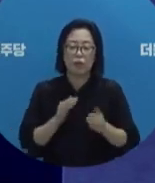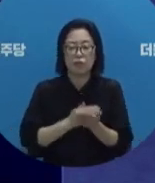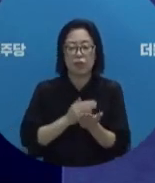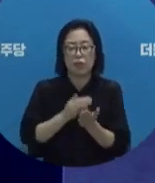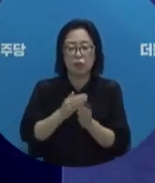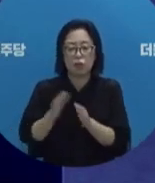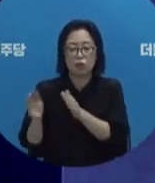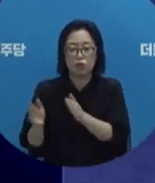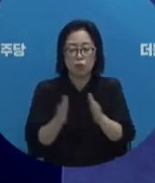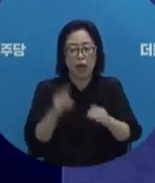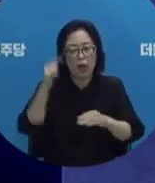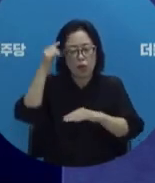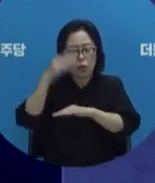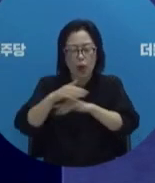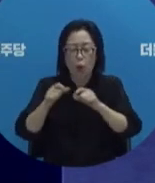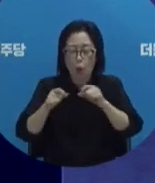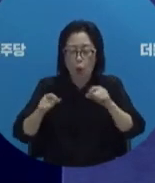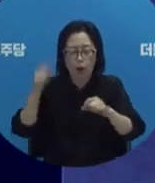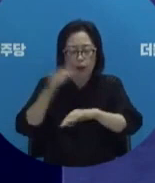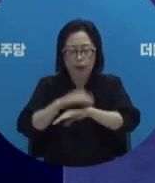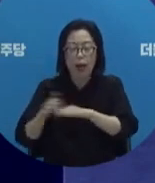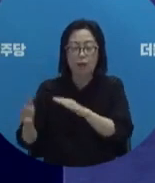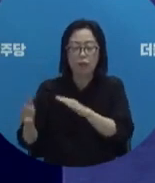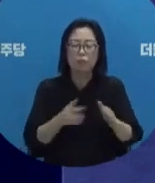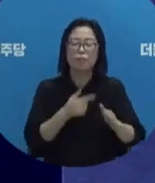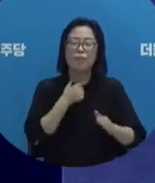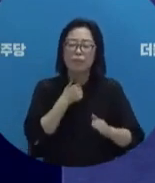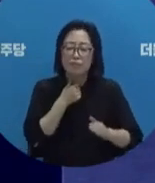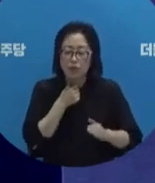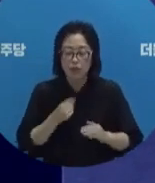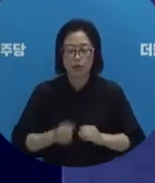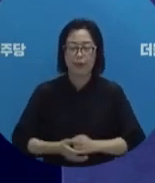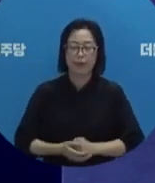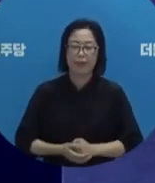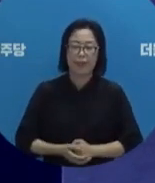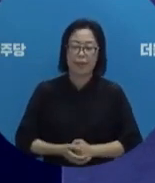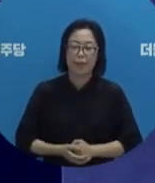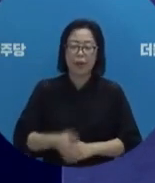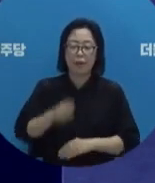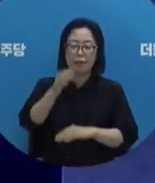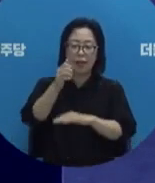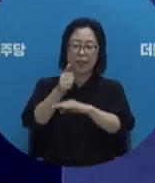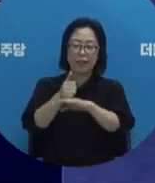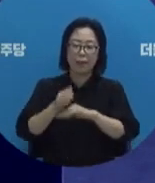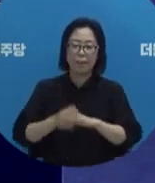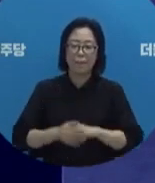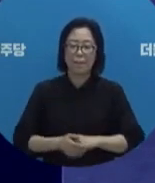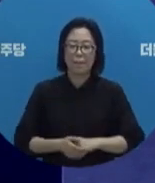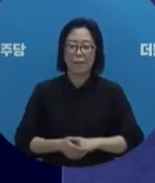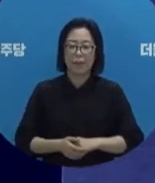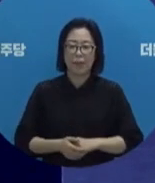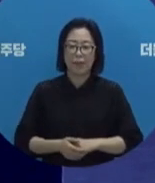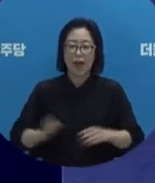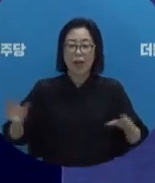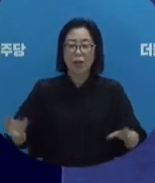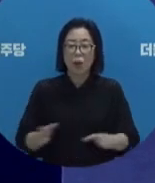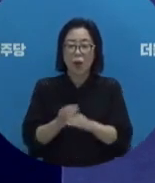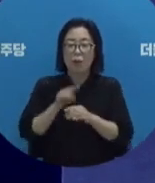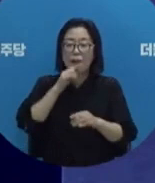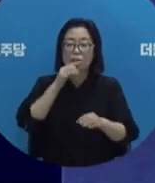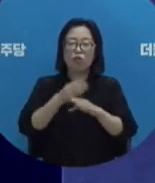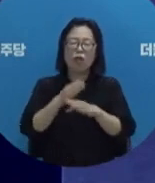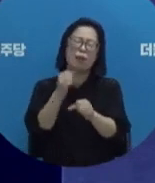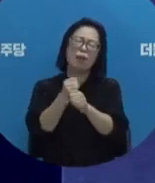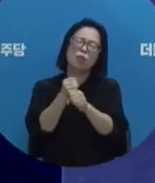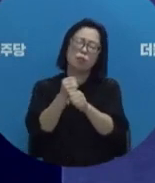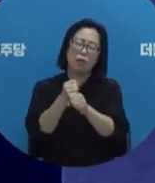장기적인 계획도 차질 없이 추진하겠습니다 마지막으로 통합하는 민주당을